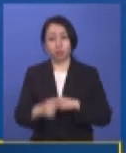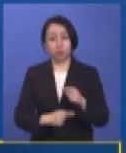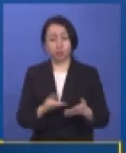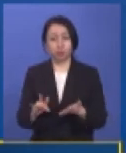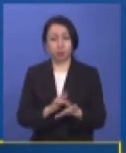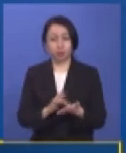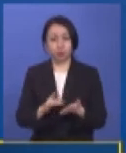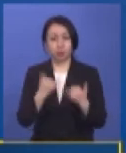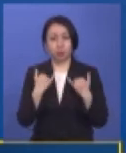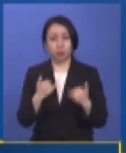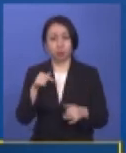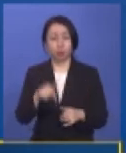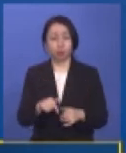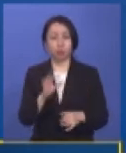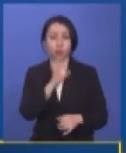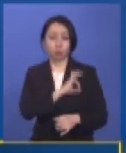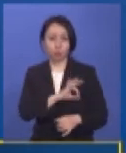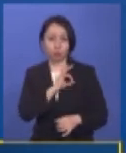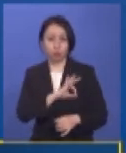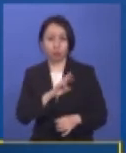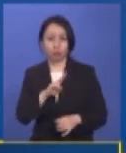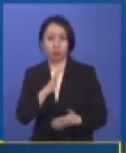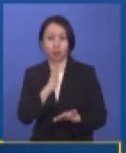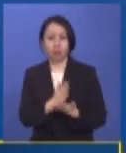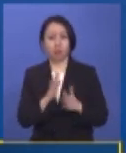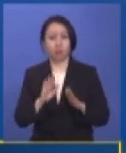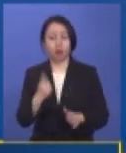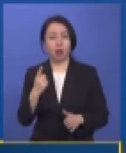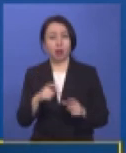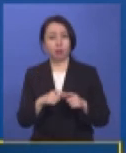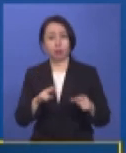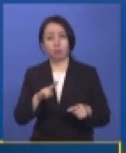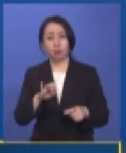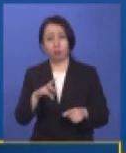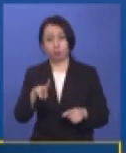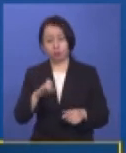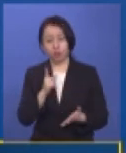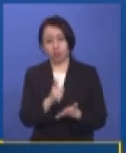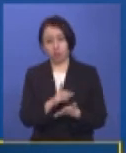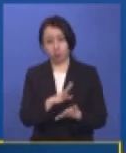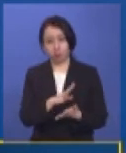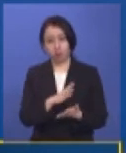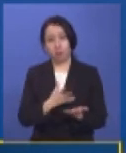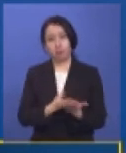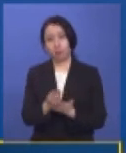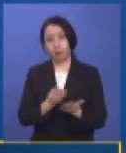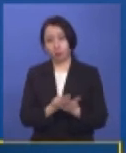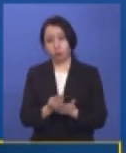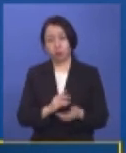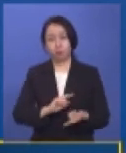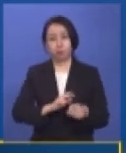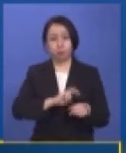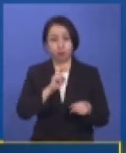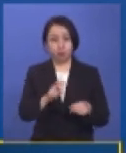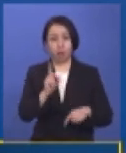мобильные приложения. Сейчас у тех, кто пользуется мобильным приложением, есть только одна строка – перевод. Должна появиться строка «платеж». Переводы